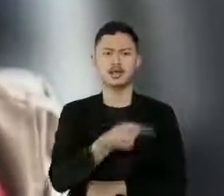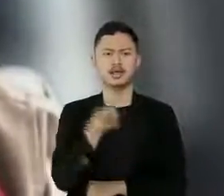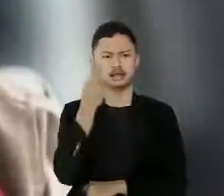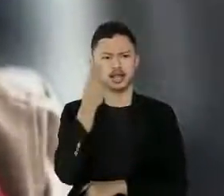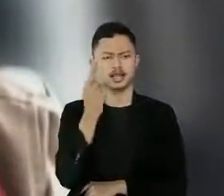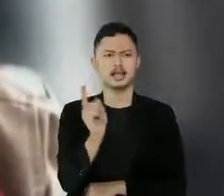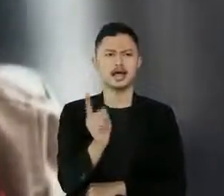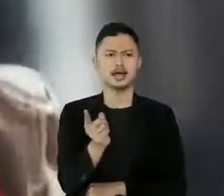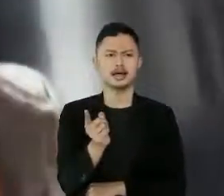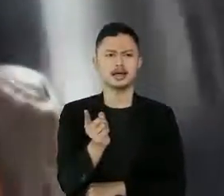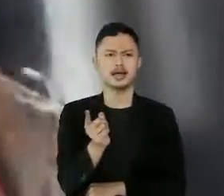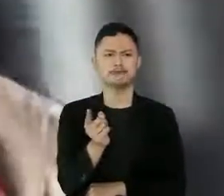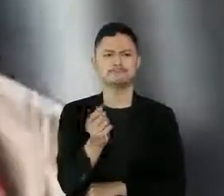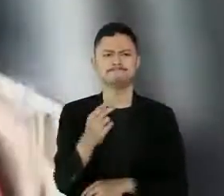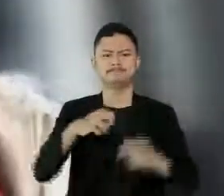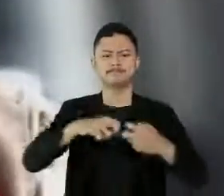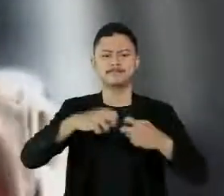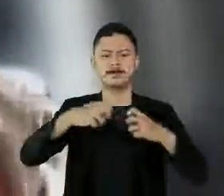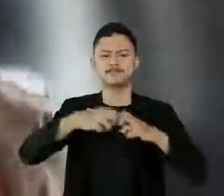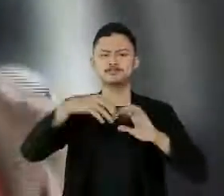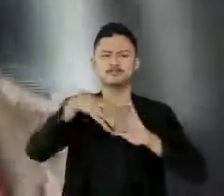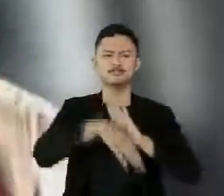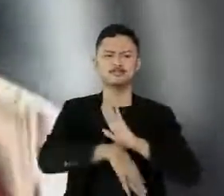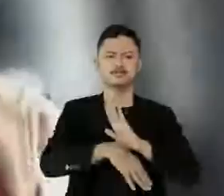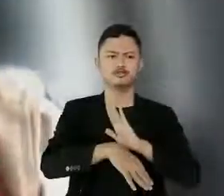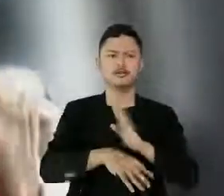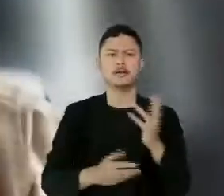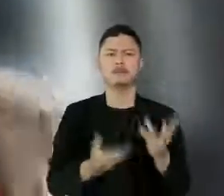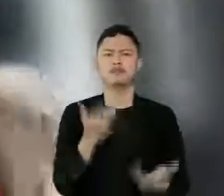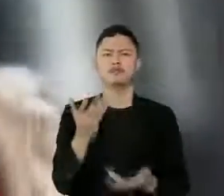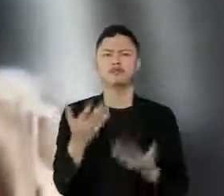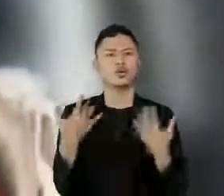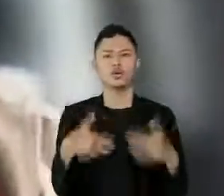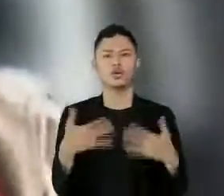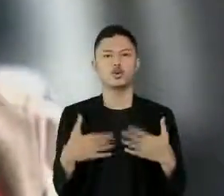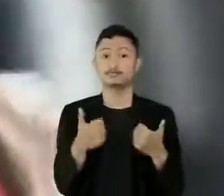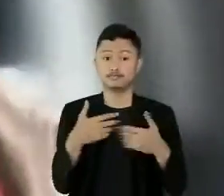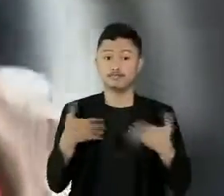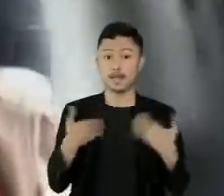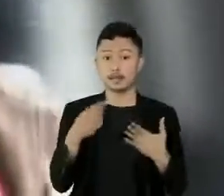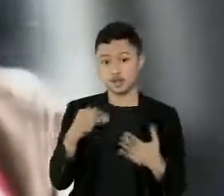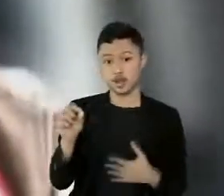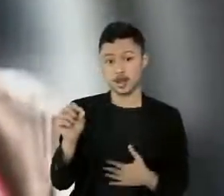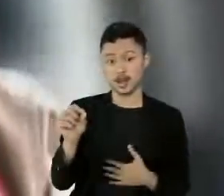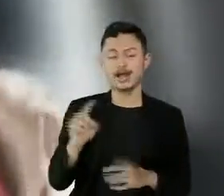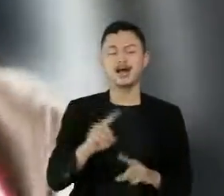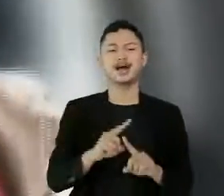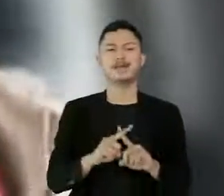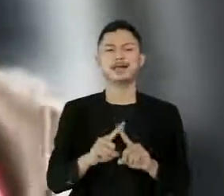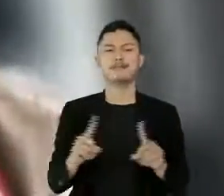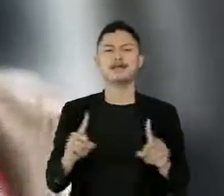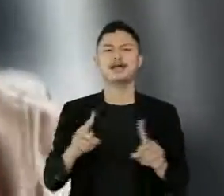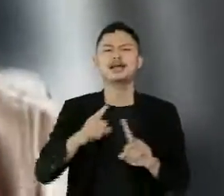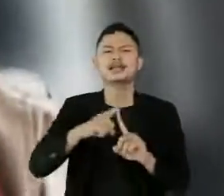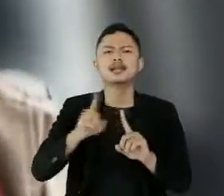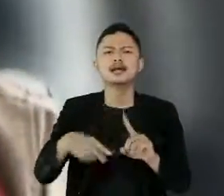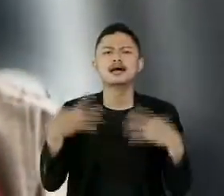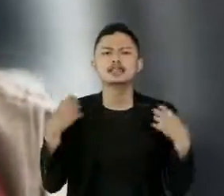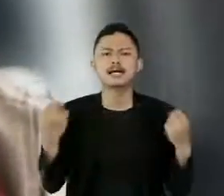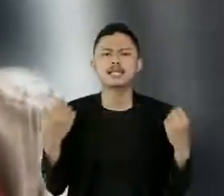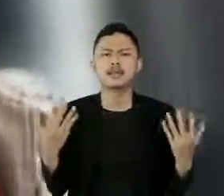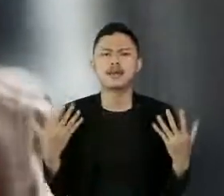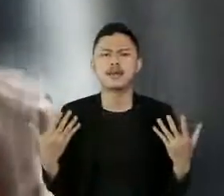kita lihat ada penurunan kasus yang cukup menggembirakan, tapi kan para nakes ini